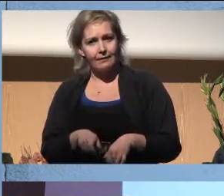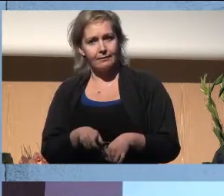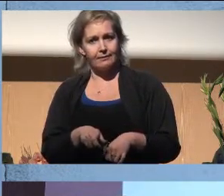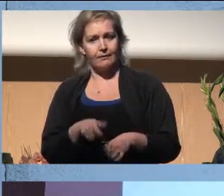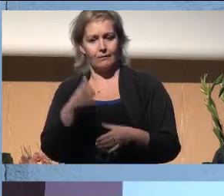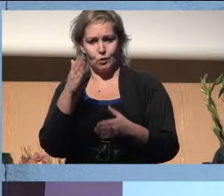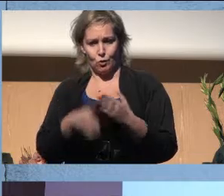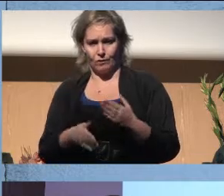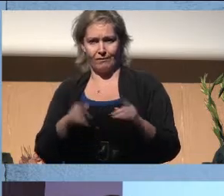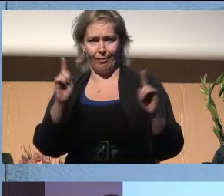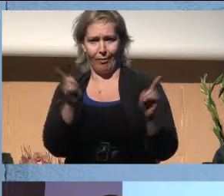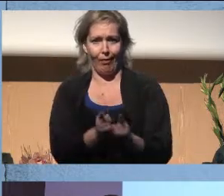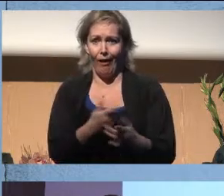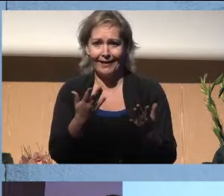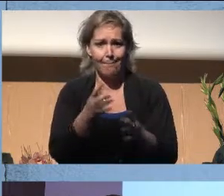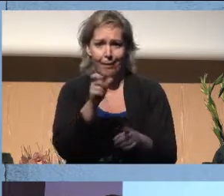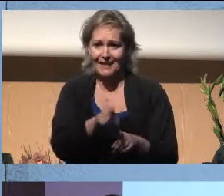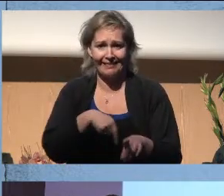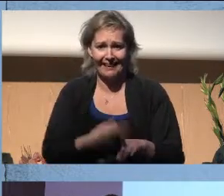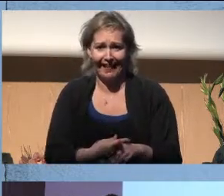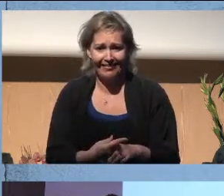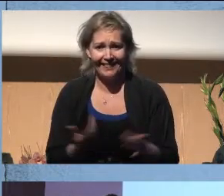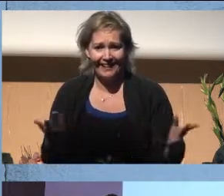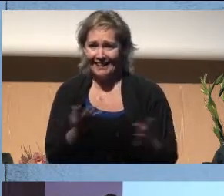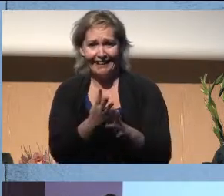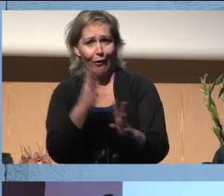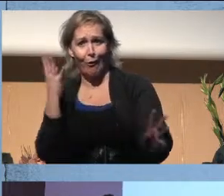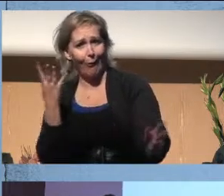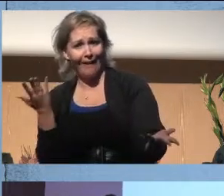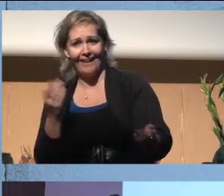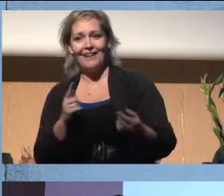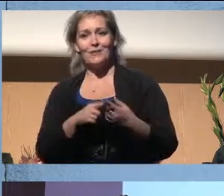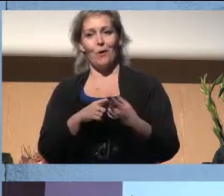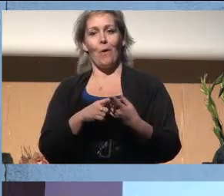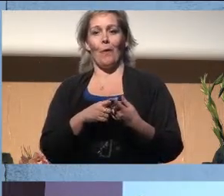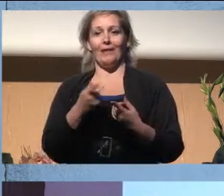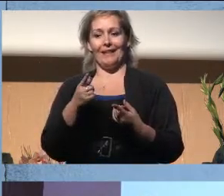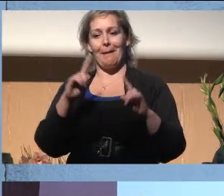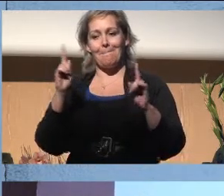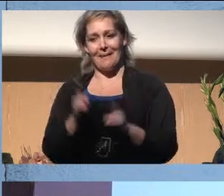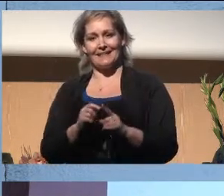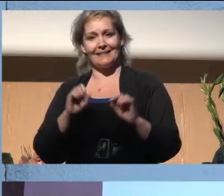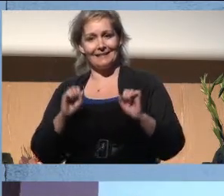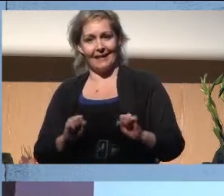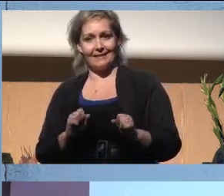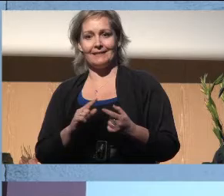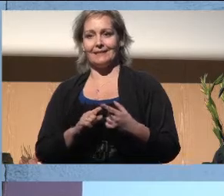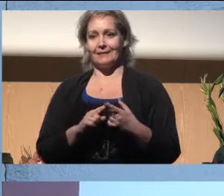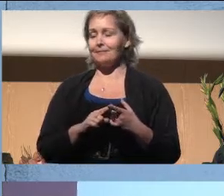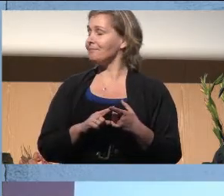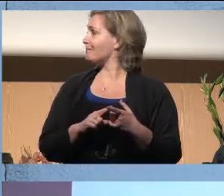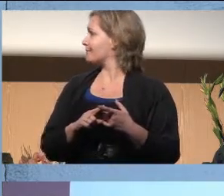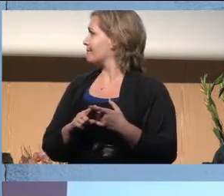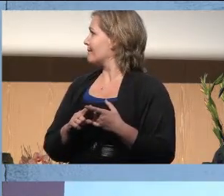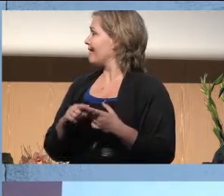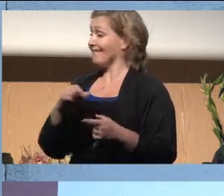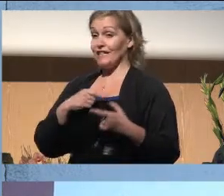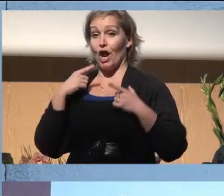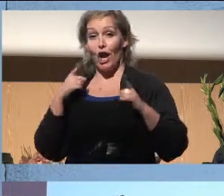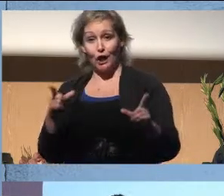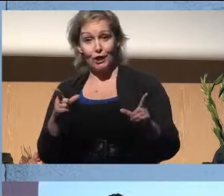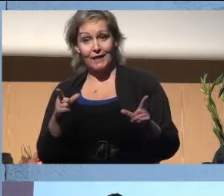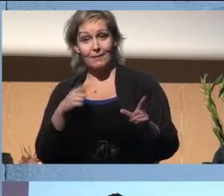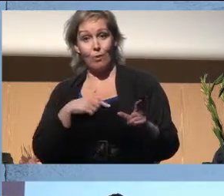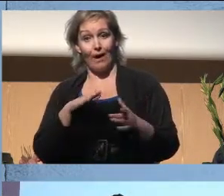slut. Och dessutom upplevde man en minskad stress och sjuktalen gick ner. Har man lyckats då